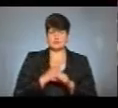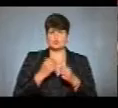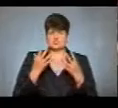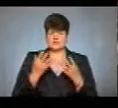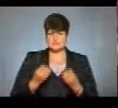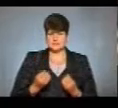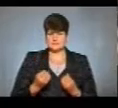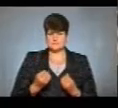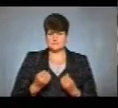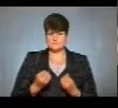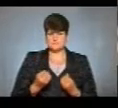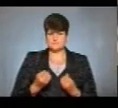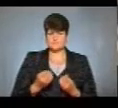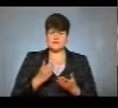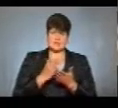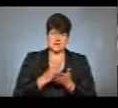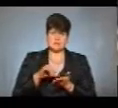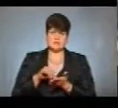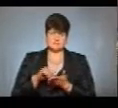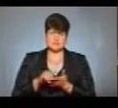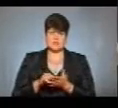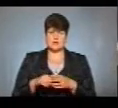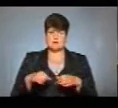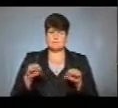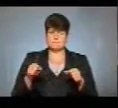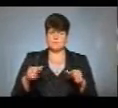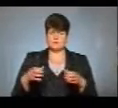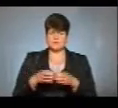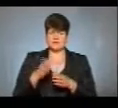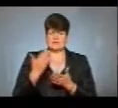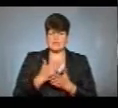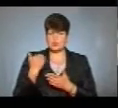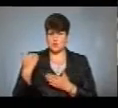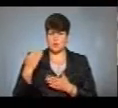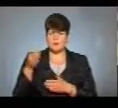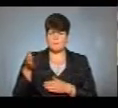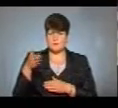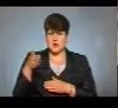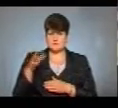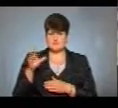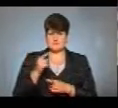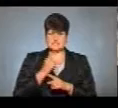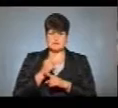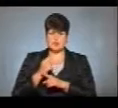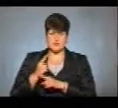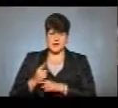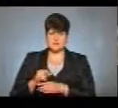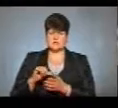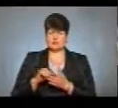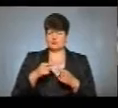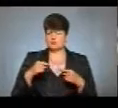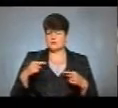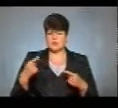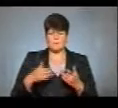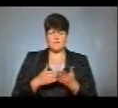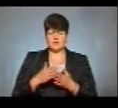Є представник мотоспільноти, є його прапор і все. Забороняється участь будь-яких